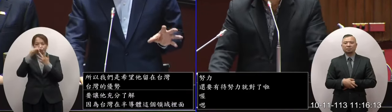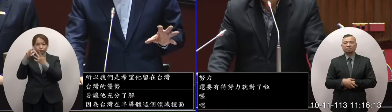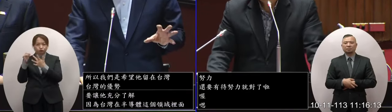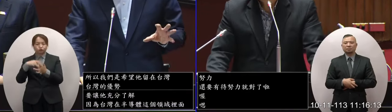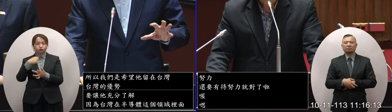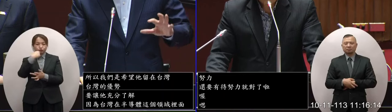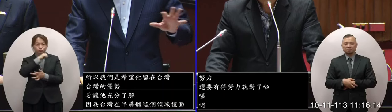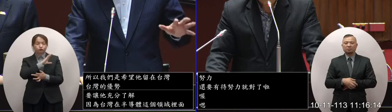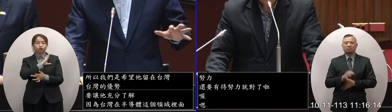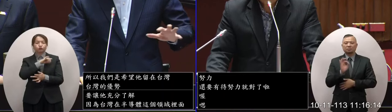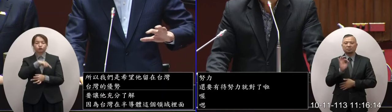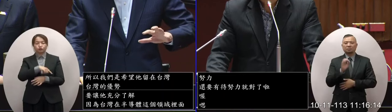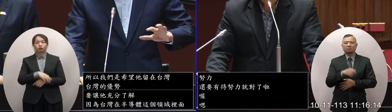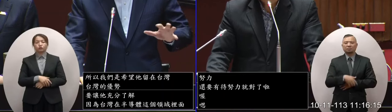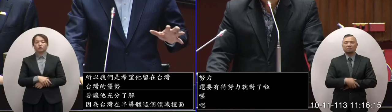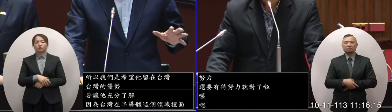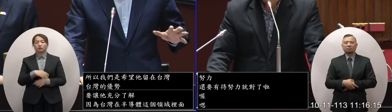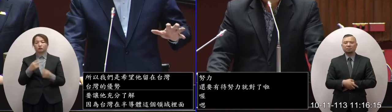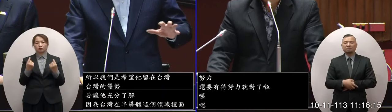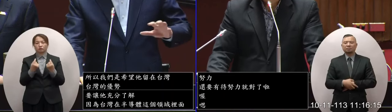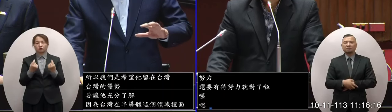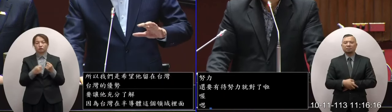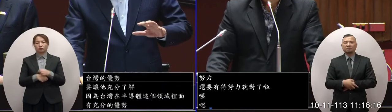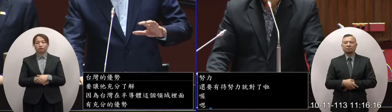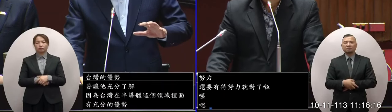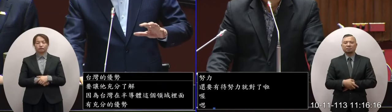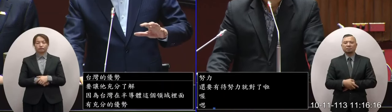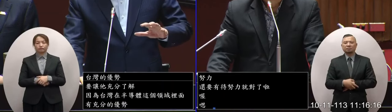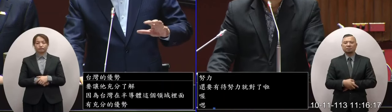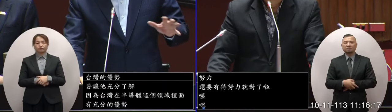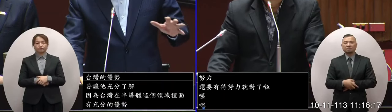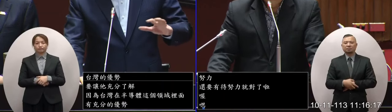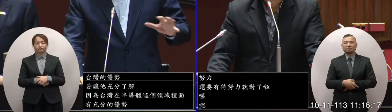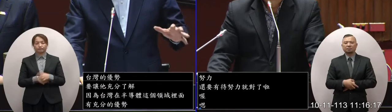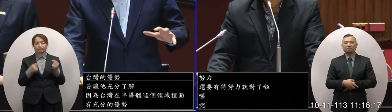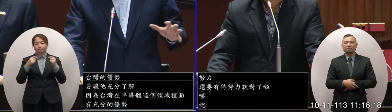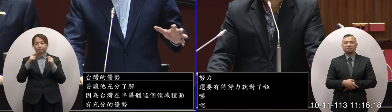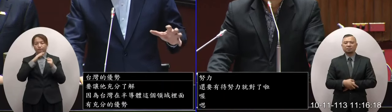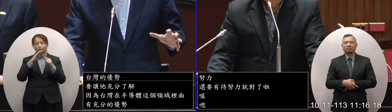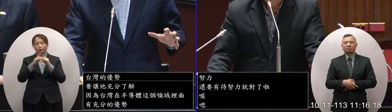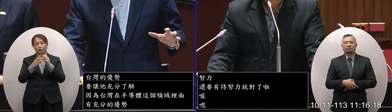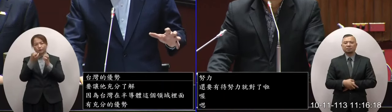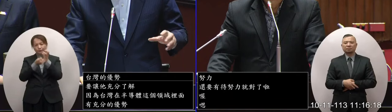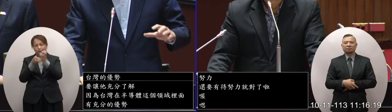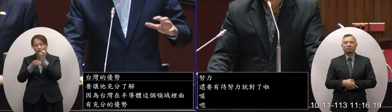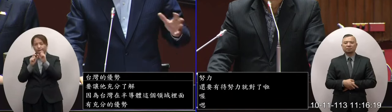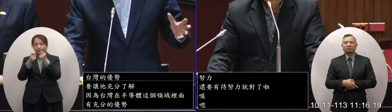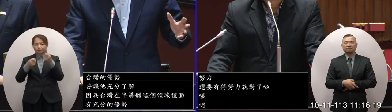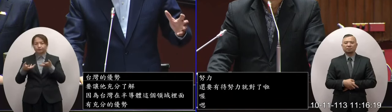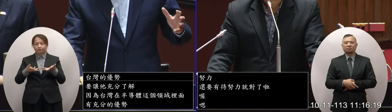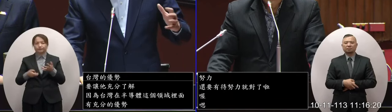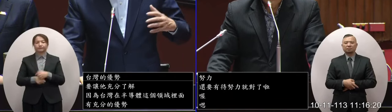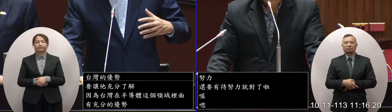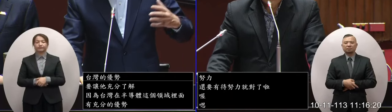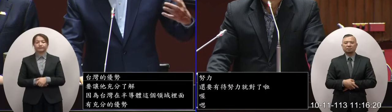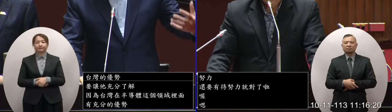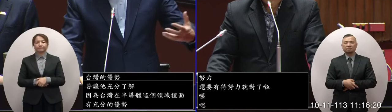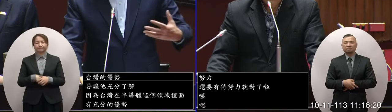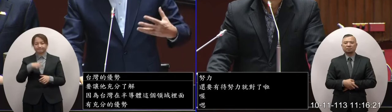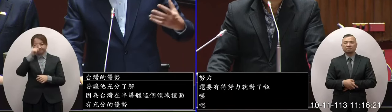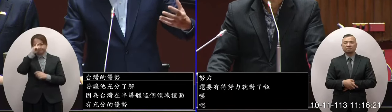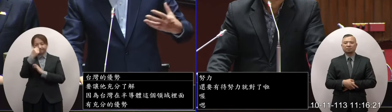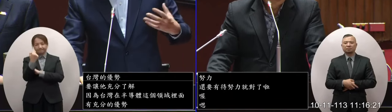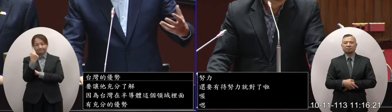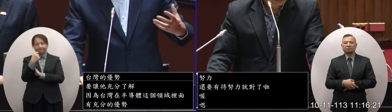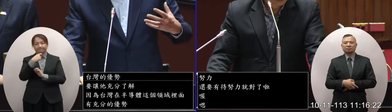择台湾，但是还是因为有一些这个枝梢末节的事情了哈，所以我们是